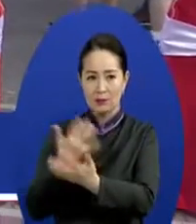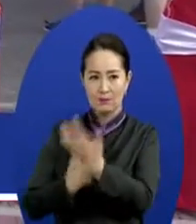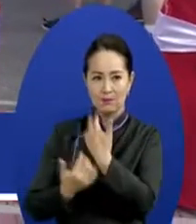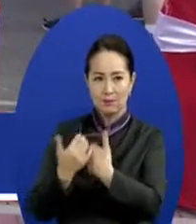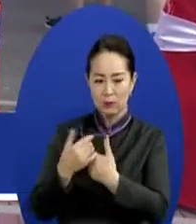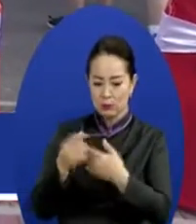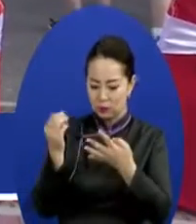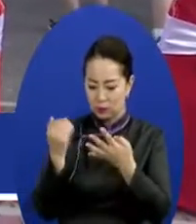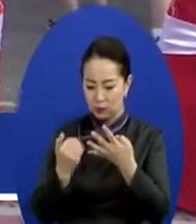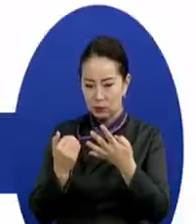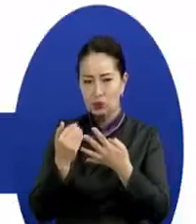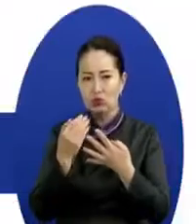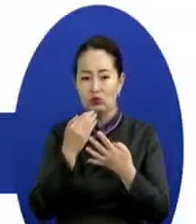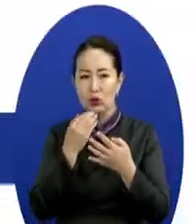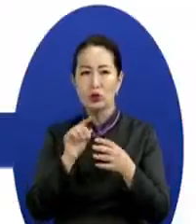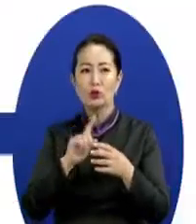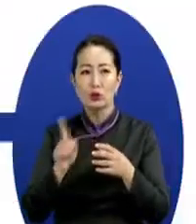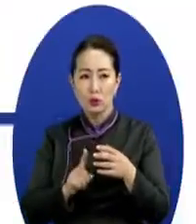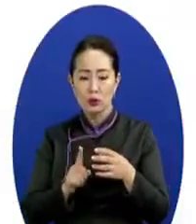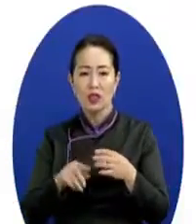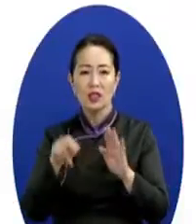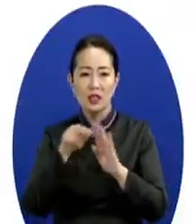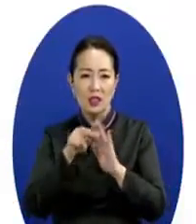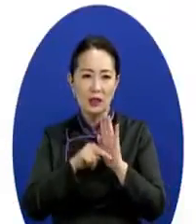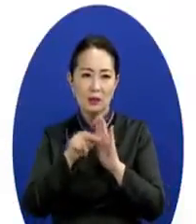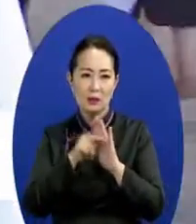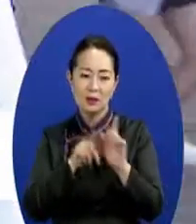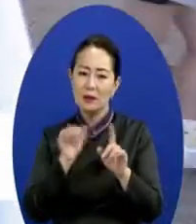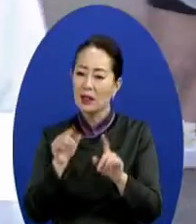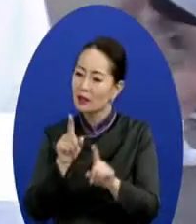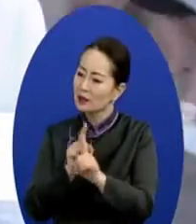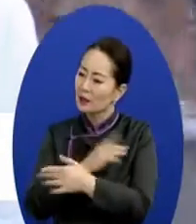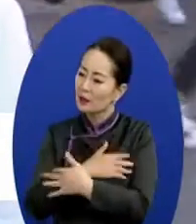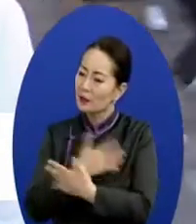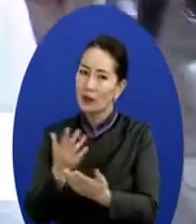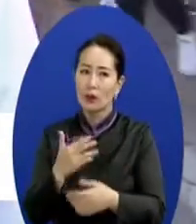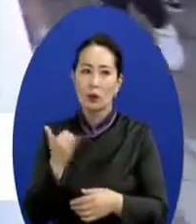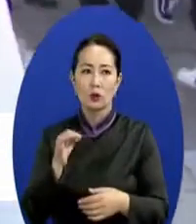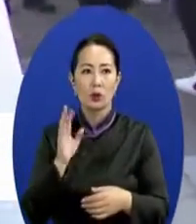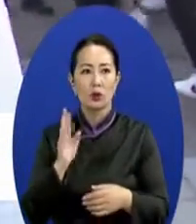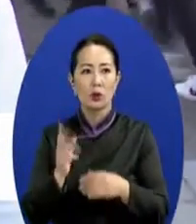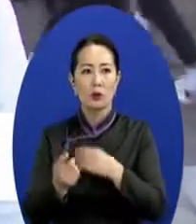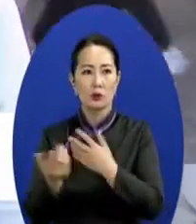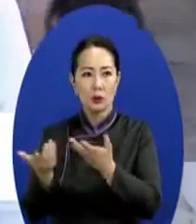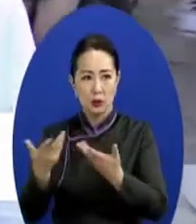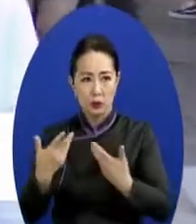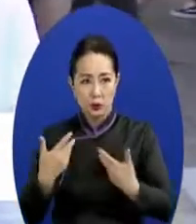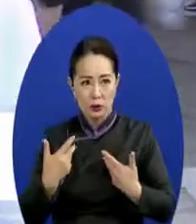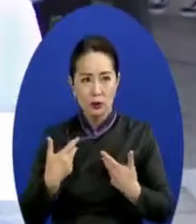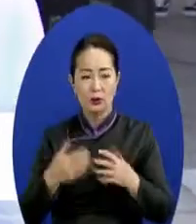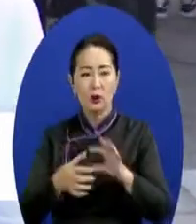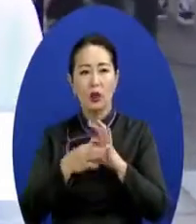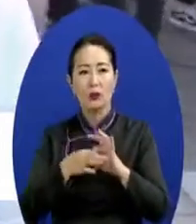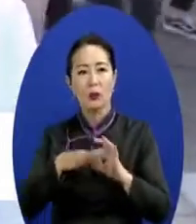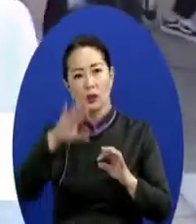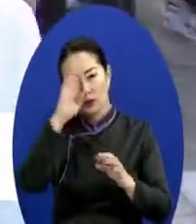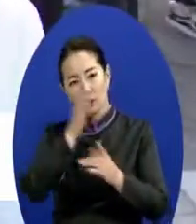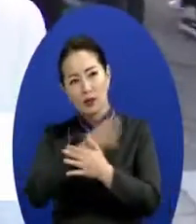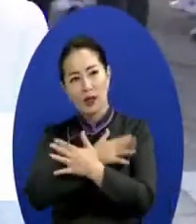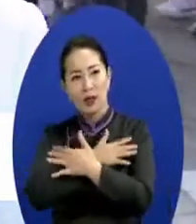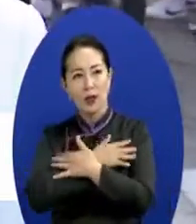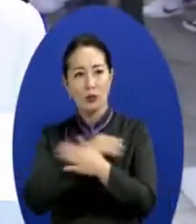одоо шатлалын дагуу зөвшөөрсөн байгаа. Ямар нэгэн элемент дор хүүхдүүдийг амраа. Тий, улсын онцгой комиссаас гарсан цуслан ажилуулах түр